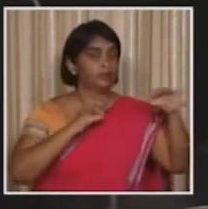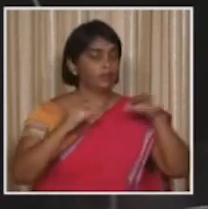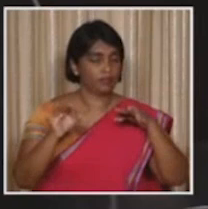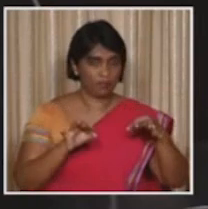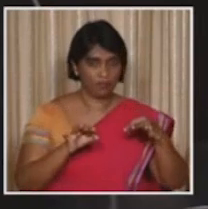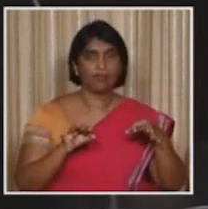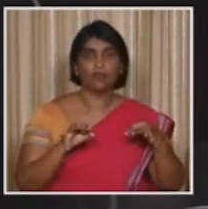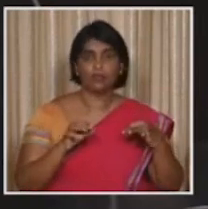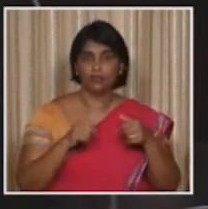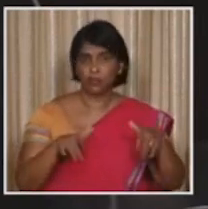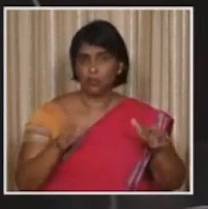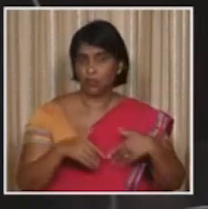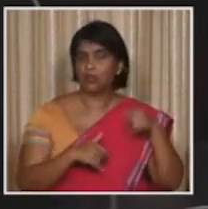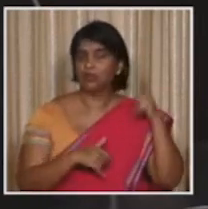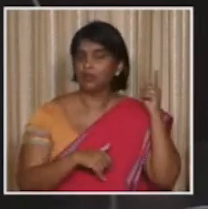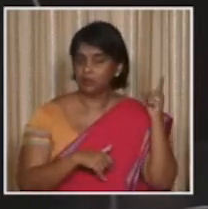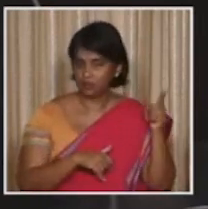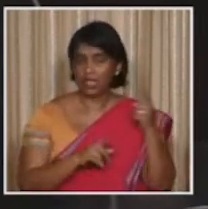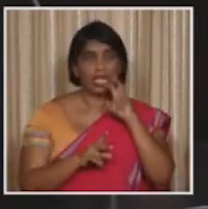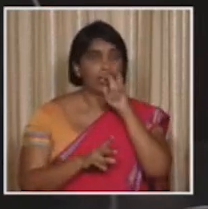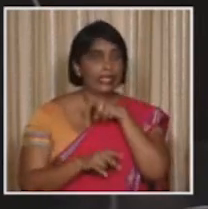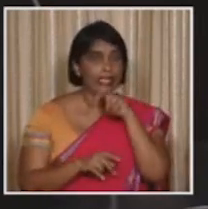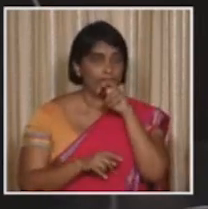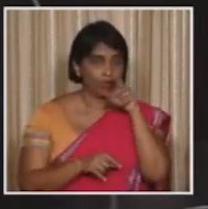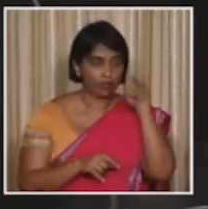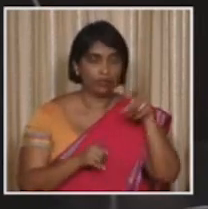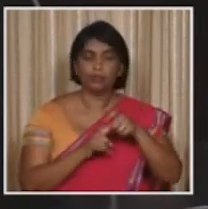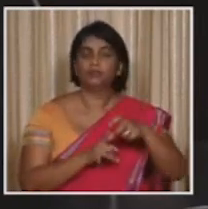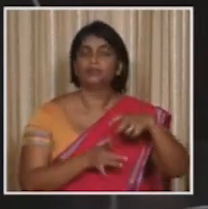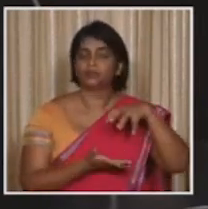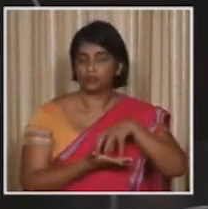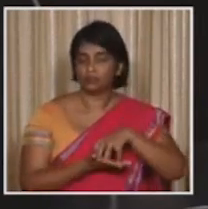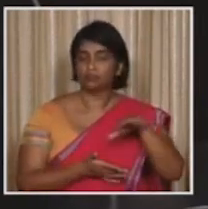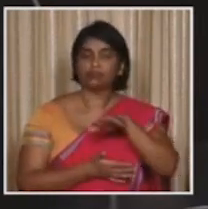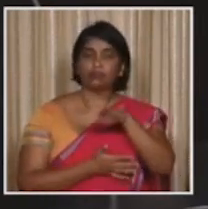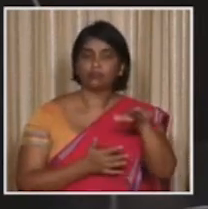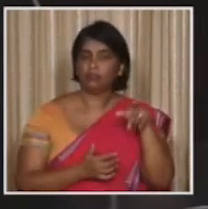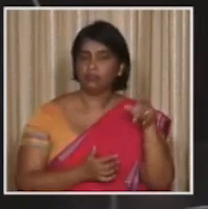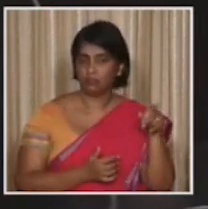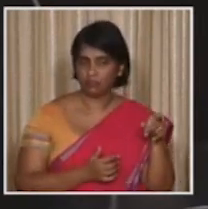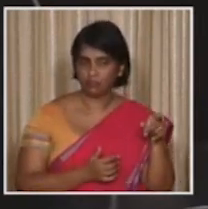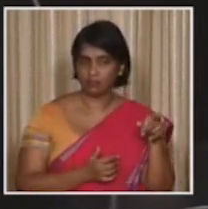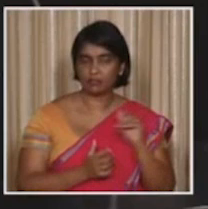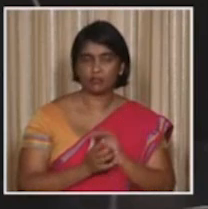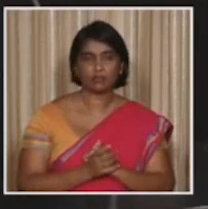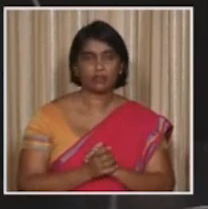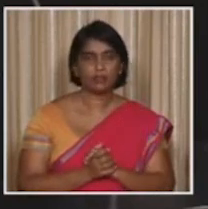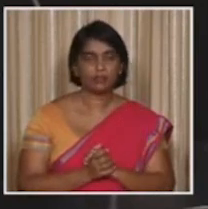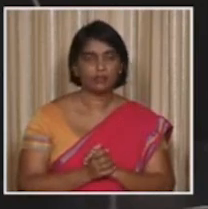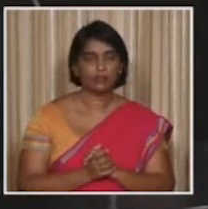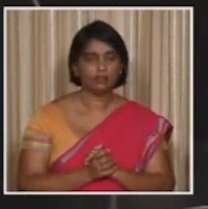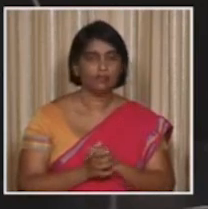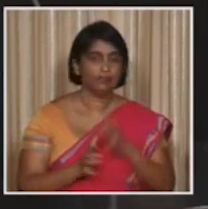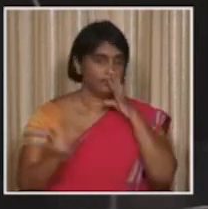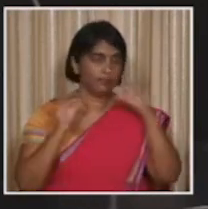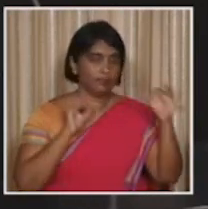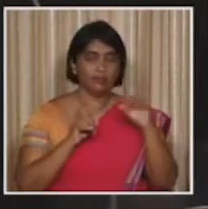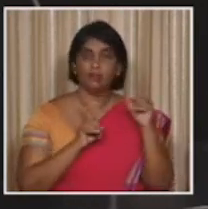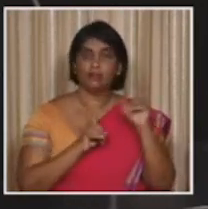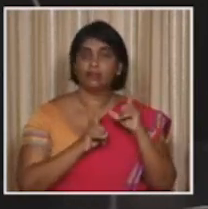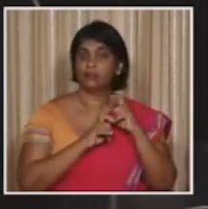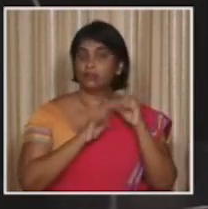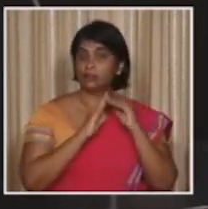கிளிநொச்சி மாவட்டத்தினுடைய சேவை டிபார்ட்மெண்ட்டை கட்டாயப்படுத்தி பைபோஸாக அந்த இடத்திலே காணி அளக்க முயற்சிக்கிறார்கள். மக்களுடைய எதிர்ப்பின்